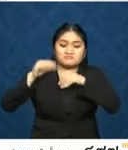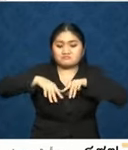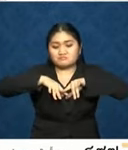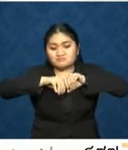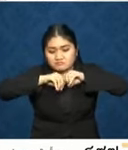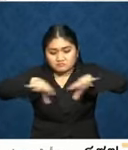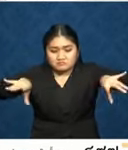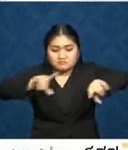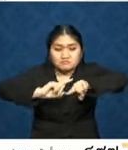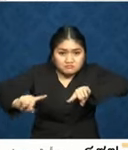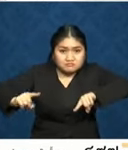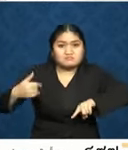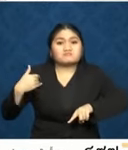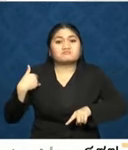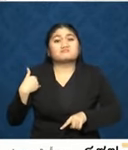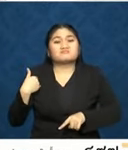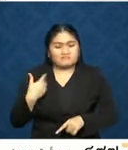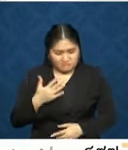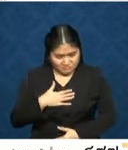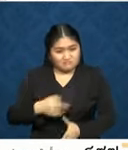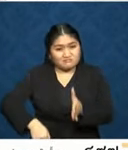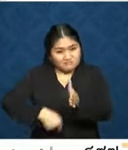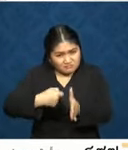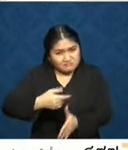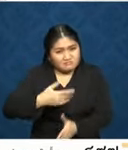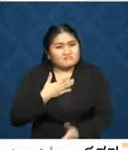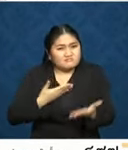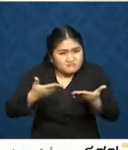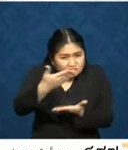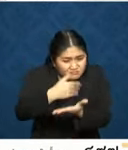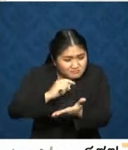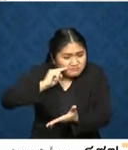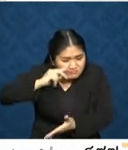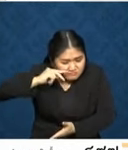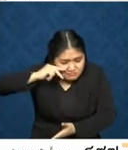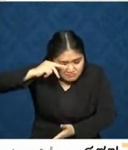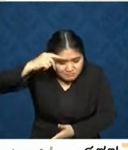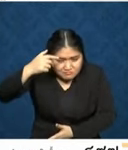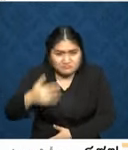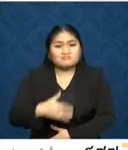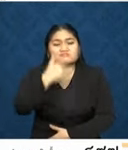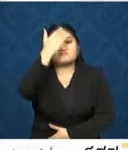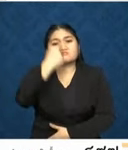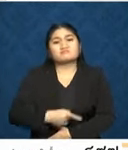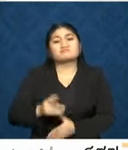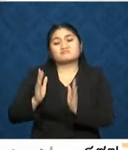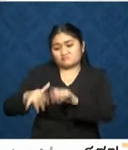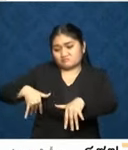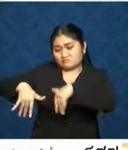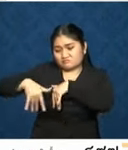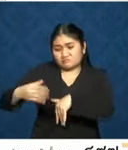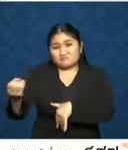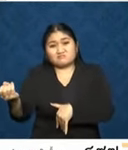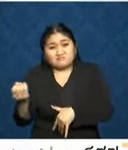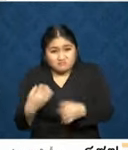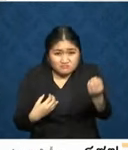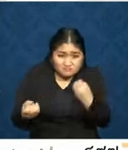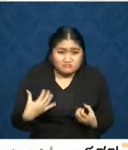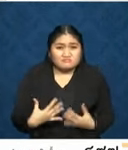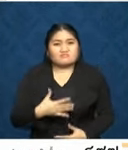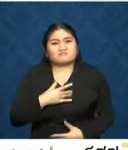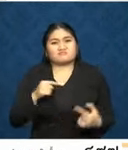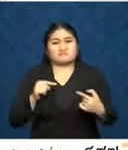เรื่องหารือเก่ามาหารือท่านประธานอีกครั้งนึงเพราะว่าพ่อแม่พี่น้องประชาชนในเขตอำเภอบางกวยและตำบบลบางไผ่